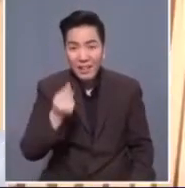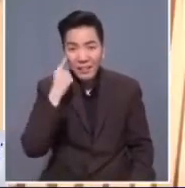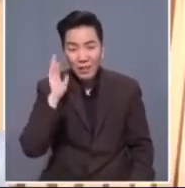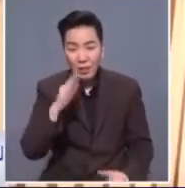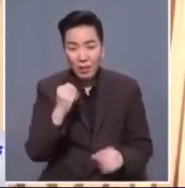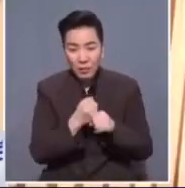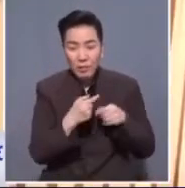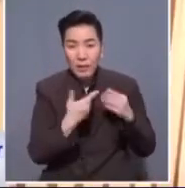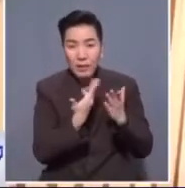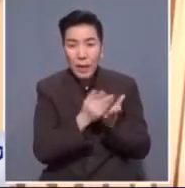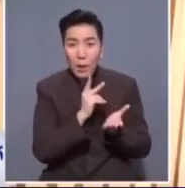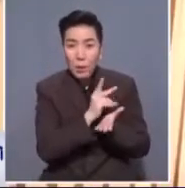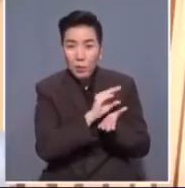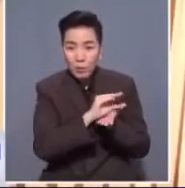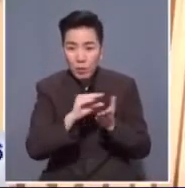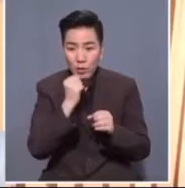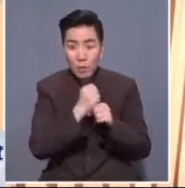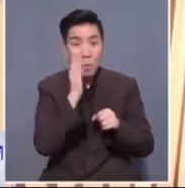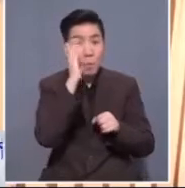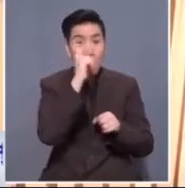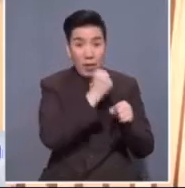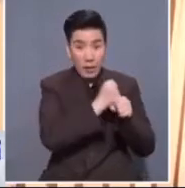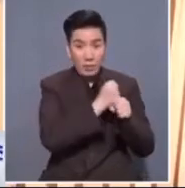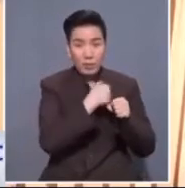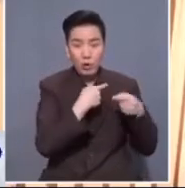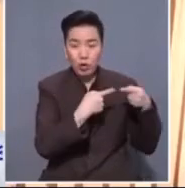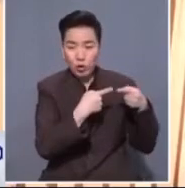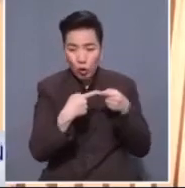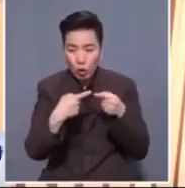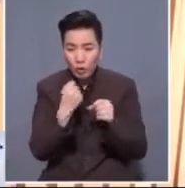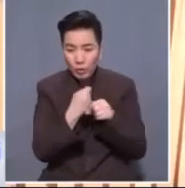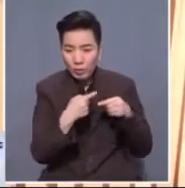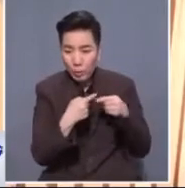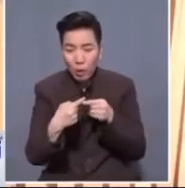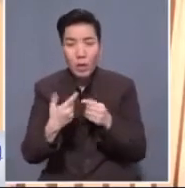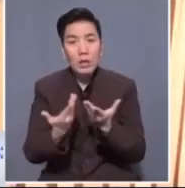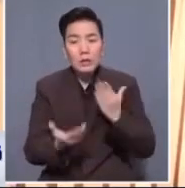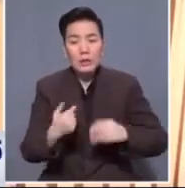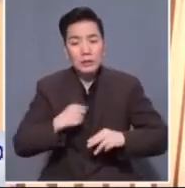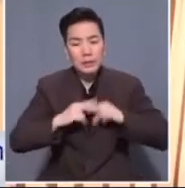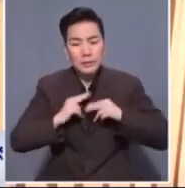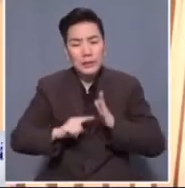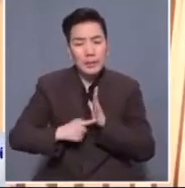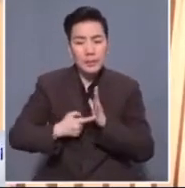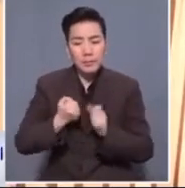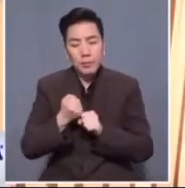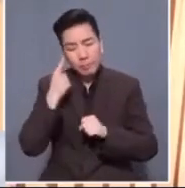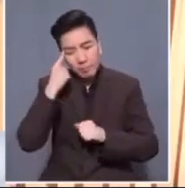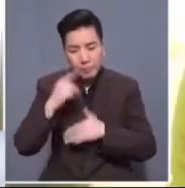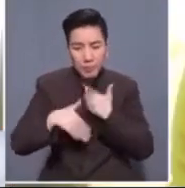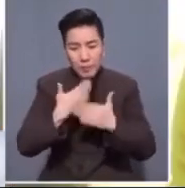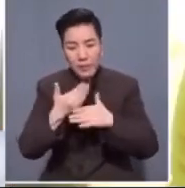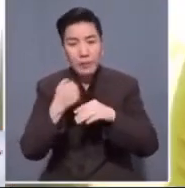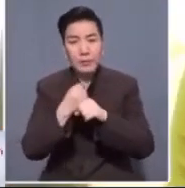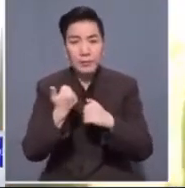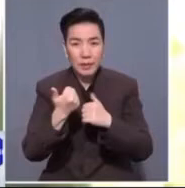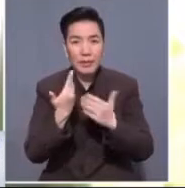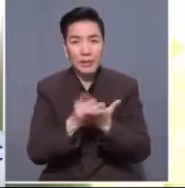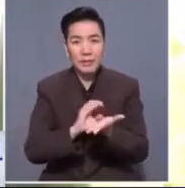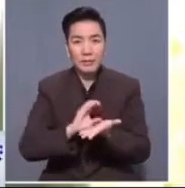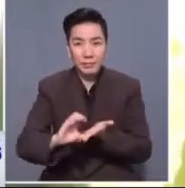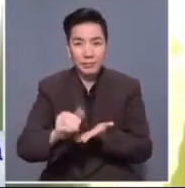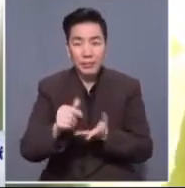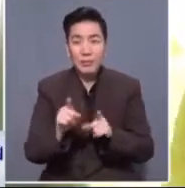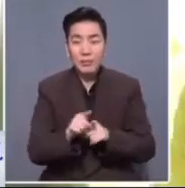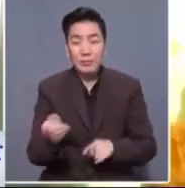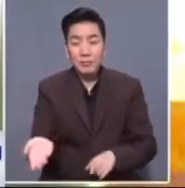ารถมาต่อยอดในธุรกิจในกิจกรรมของครอบครัวนะคะหรือของตัวเองที่เพิ่งจะเริ่มต้นในการพัฒนานะคะ แล้วถ้าเป็นแบบพี่เฉ